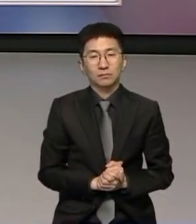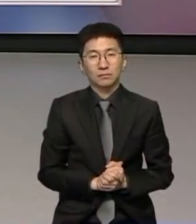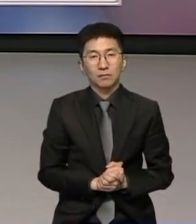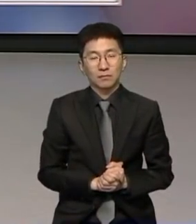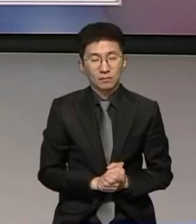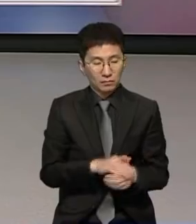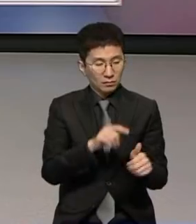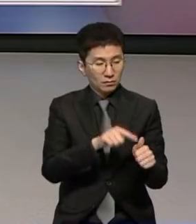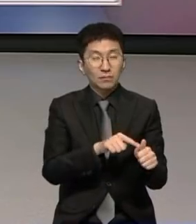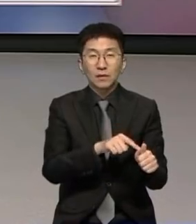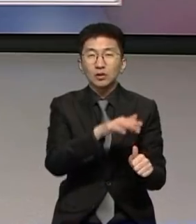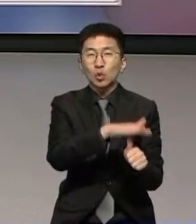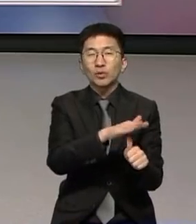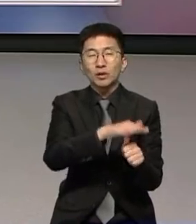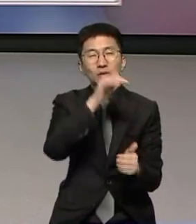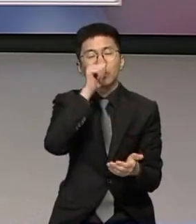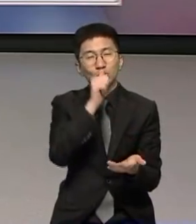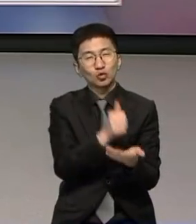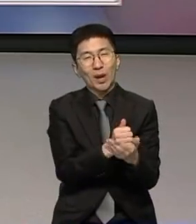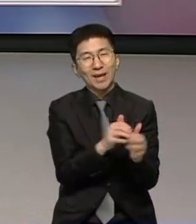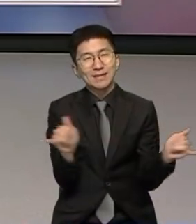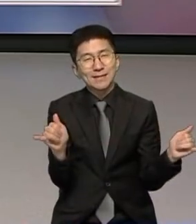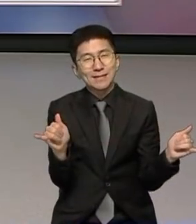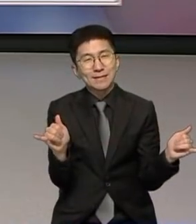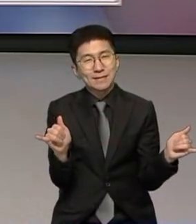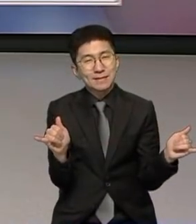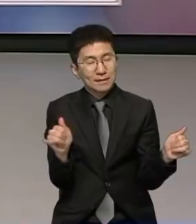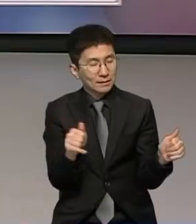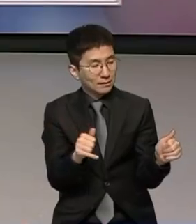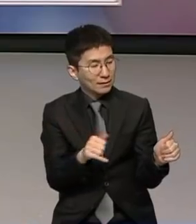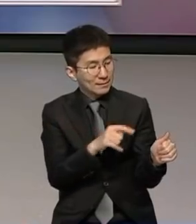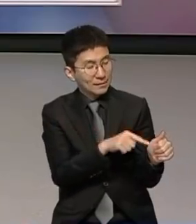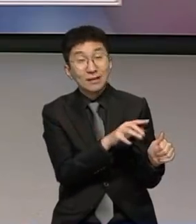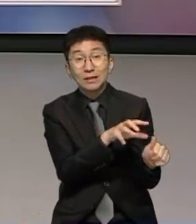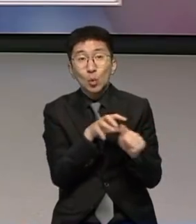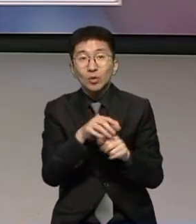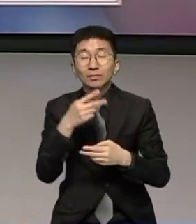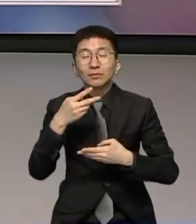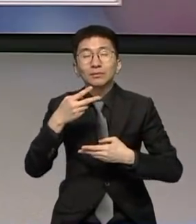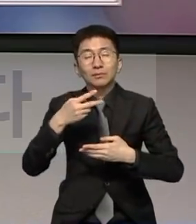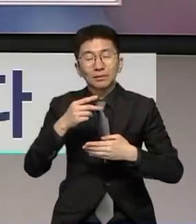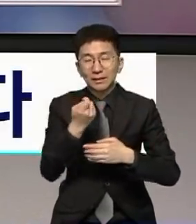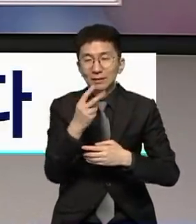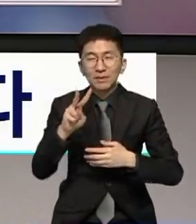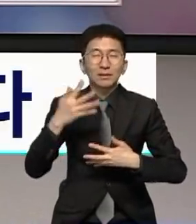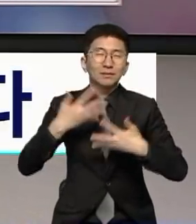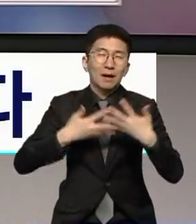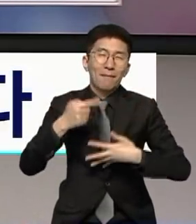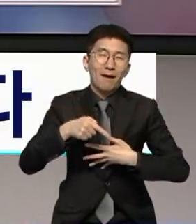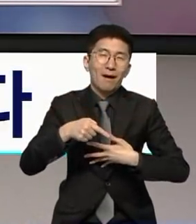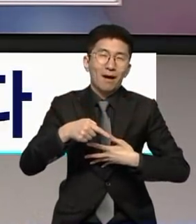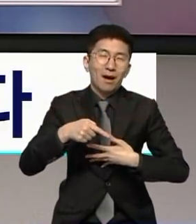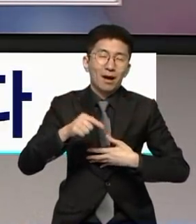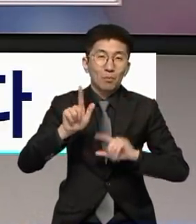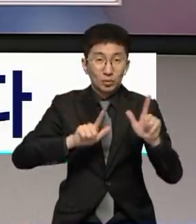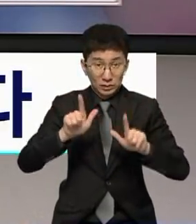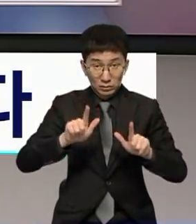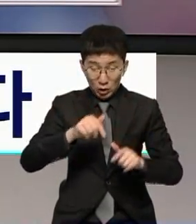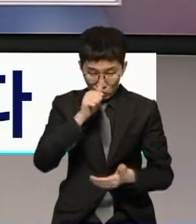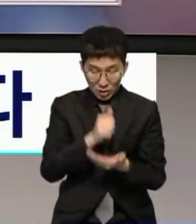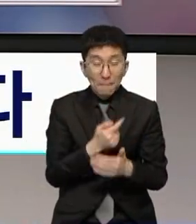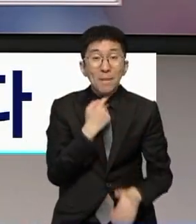네, 소년범을 다룬 드라마 속의 한 장면이었습니다. 이렇게 죄를 저질렀지만 나이가 어려서 보호 처분만